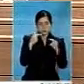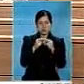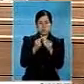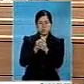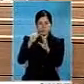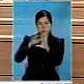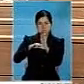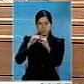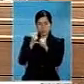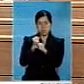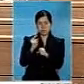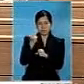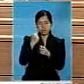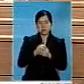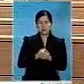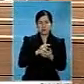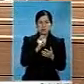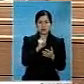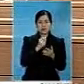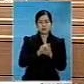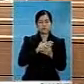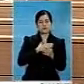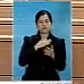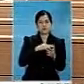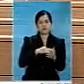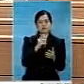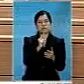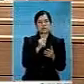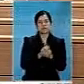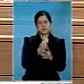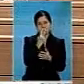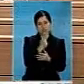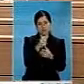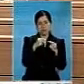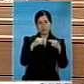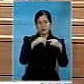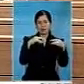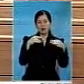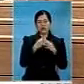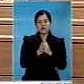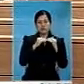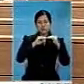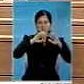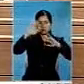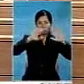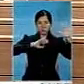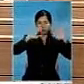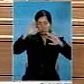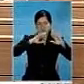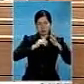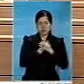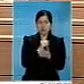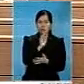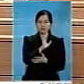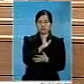ได้ไอ้พวกนี้นะครับเป็นเงื่อนไขซึ่งไม่สอดคล้องกับประชาธิปไตยเป็นการไป